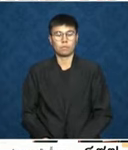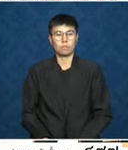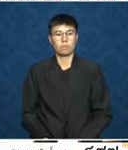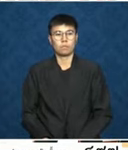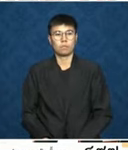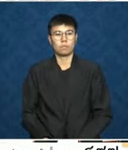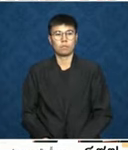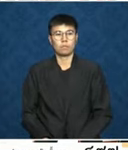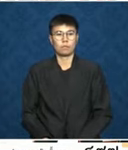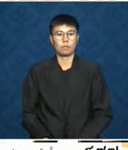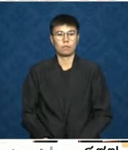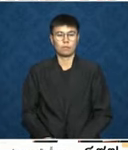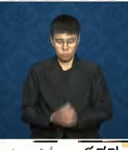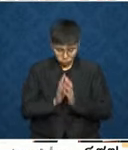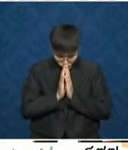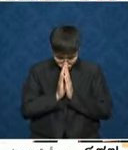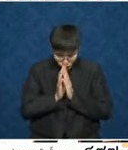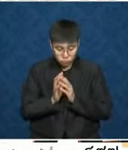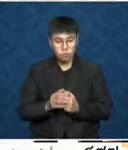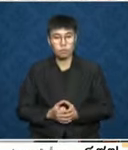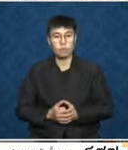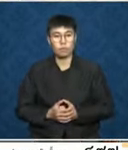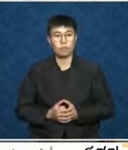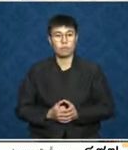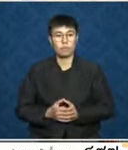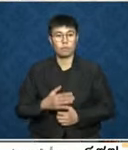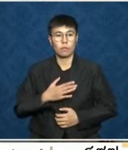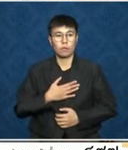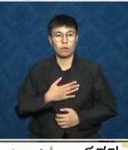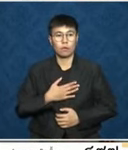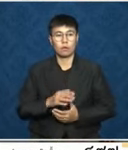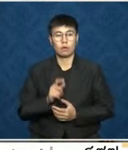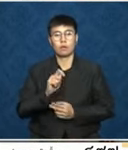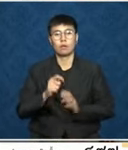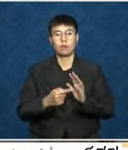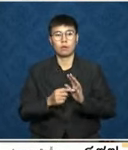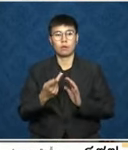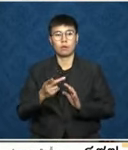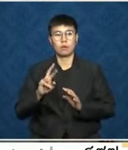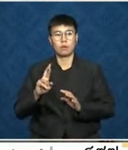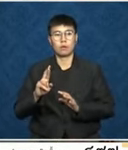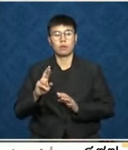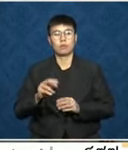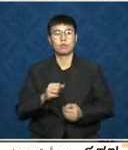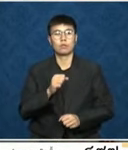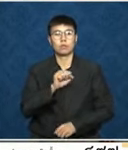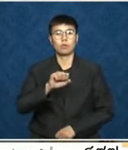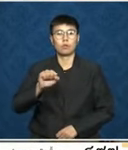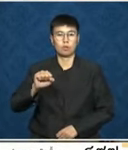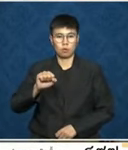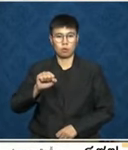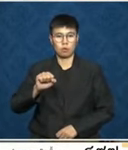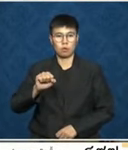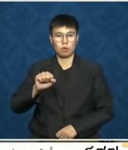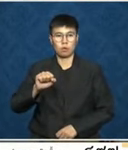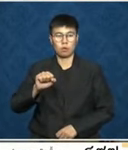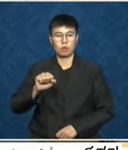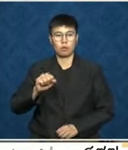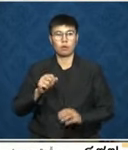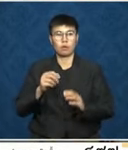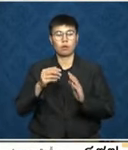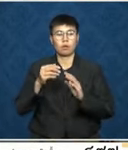ครับกราบเรียนท่านประธานสภาที่เคารพกระผมนายอคแสนคีีโลกวิระสมาชิกสภาผู้แทนราษฎรจังหวัด